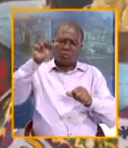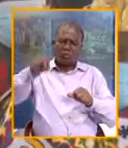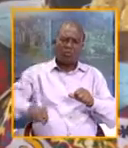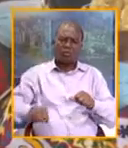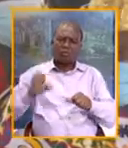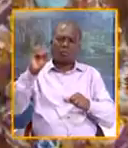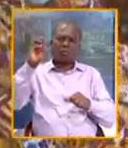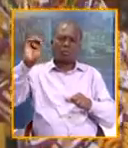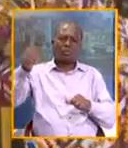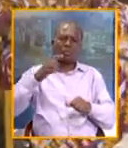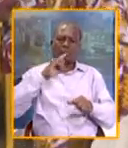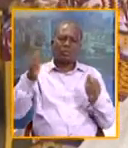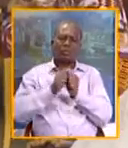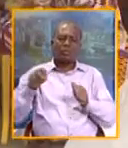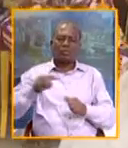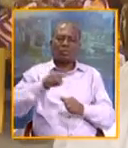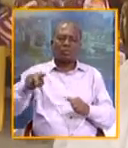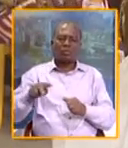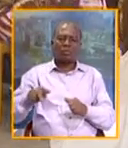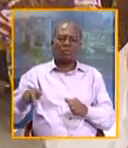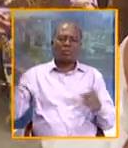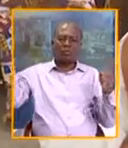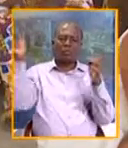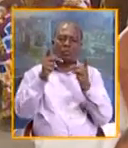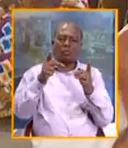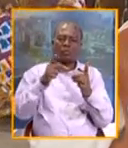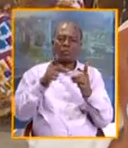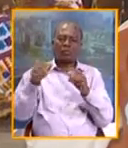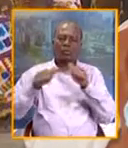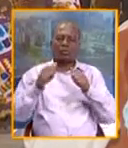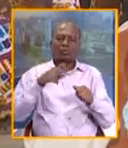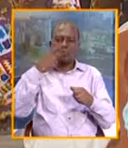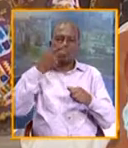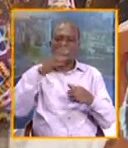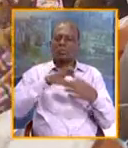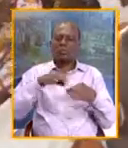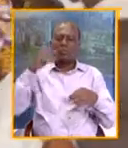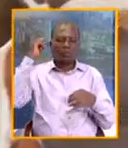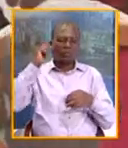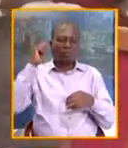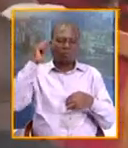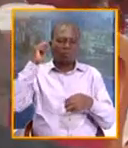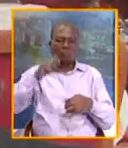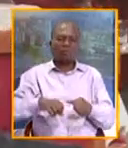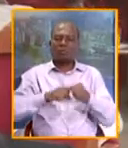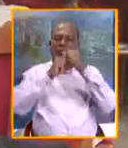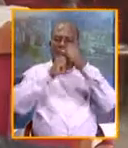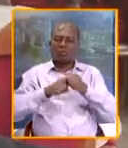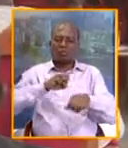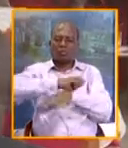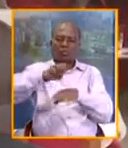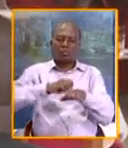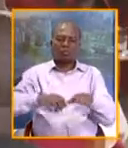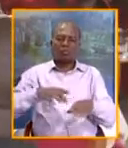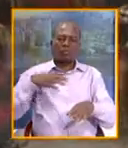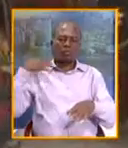vous joignant l'acte à la parole et pour témoigner la sincérité de son soutien et son engagement pour